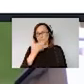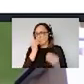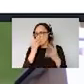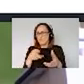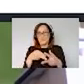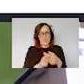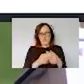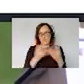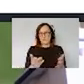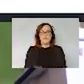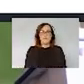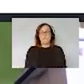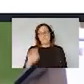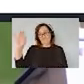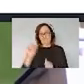moim zdaniem.